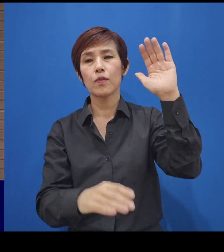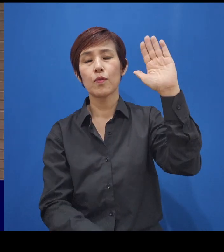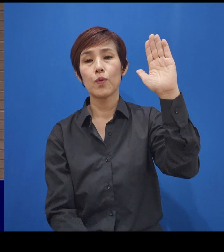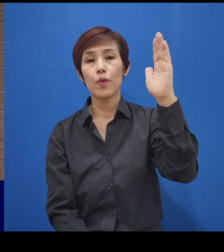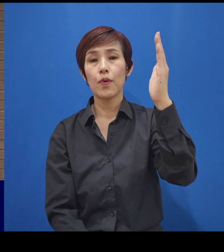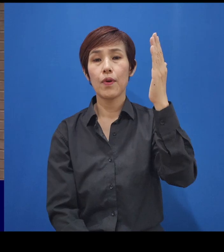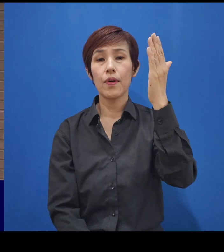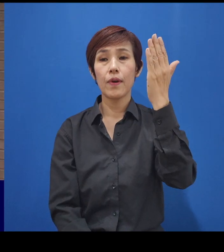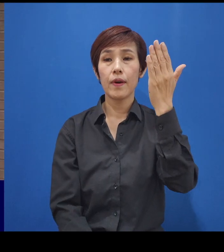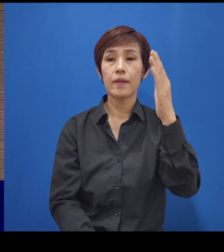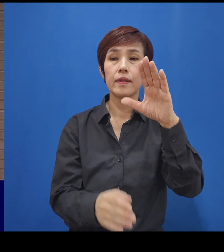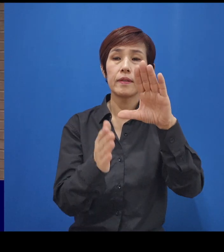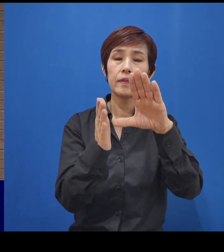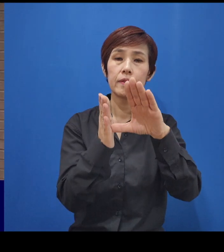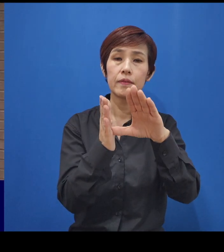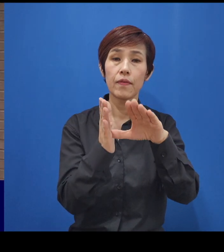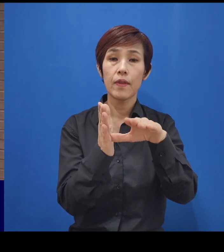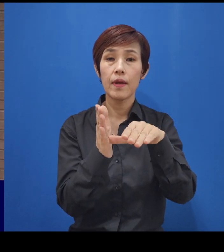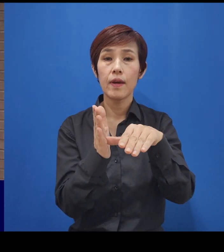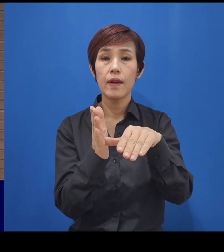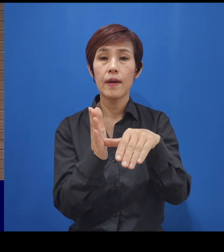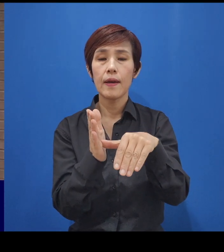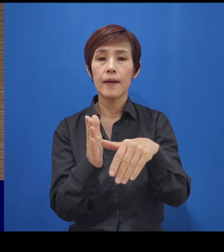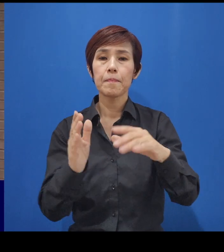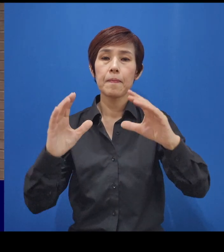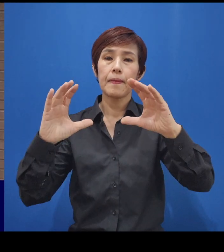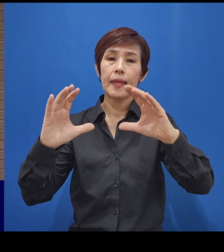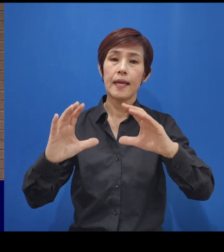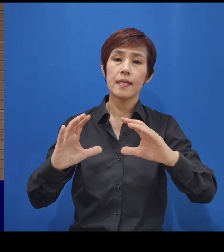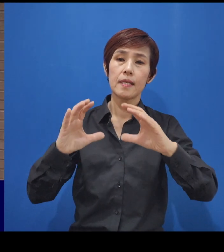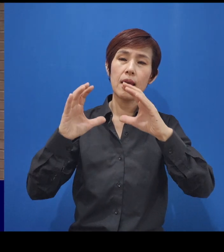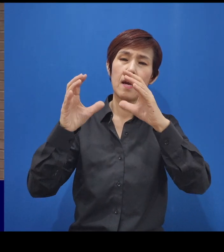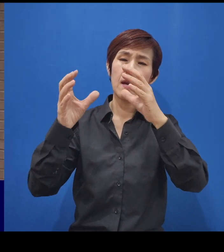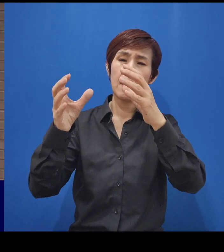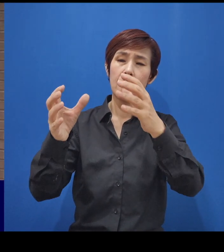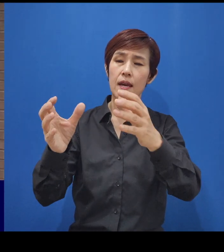백성 되는 때